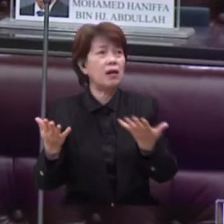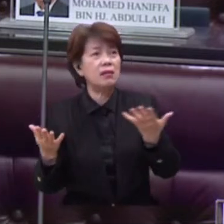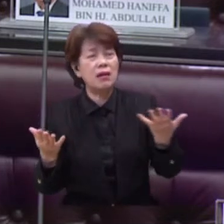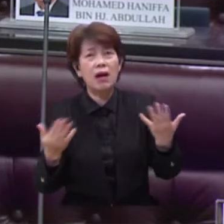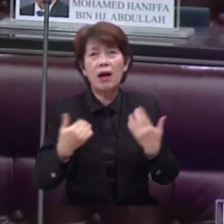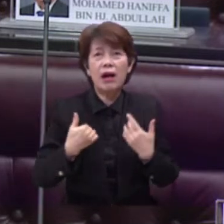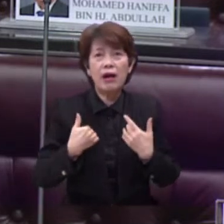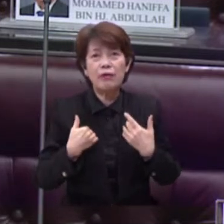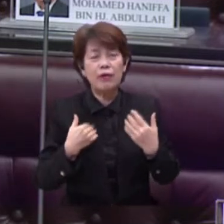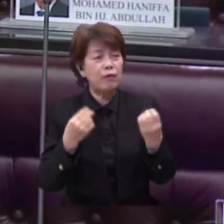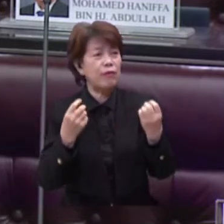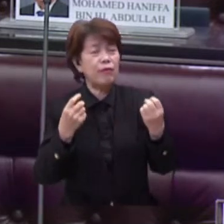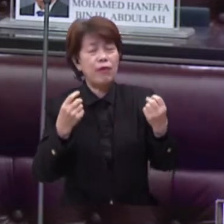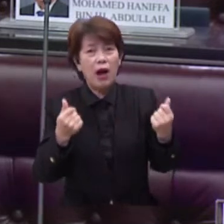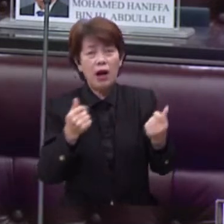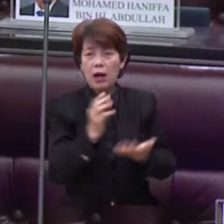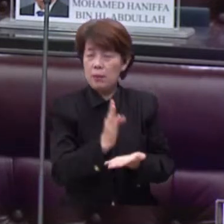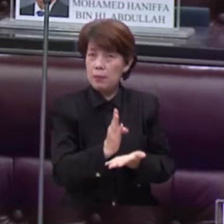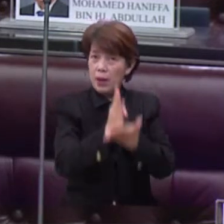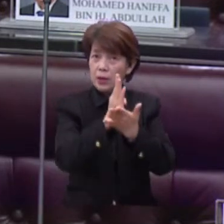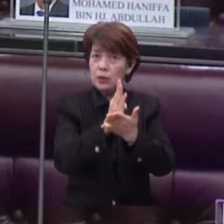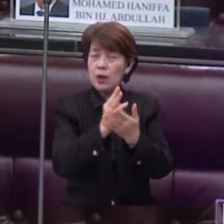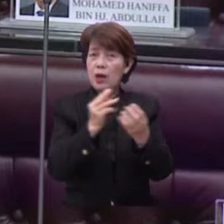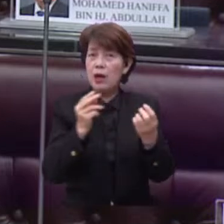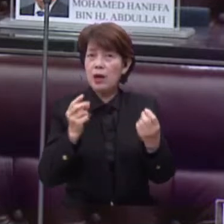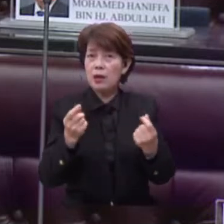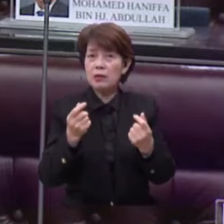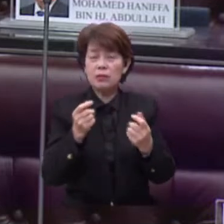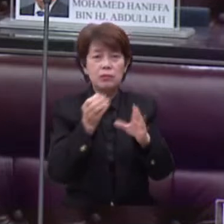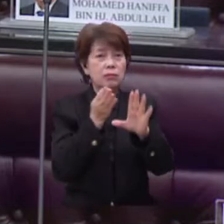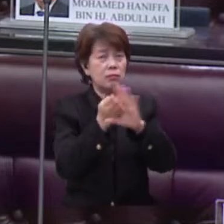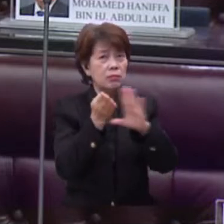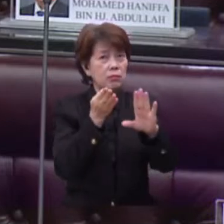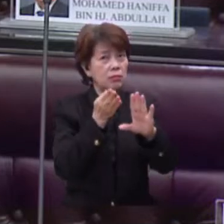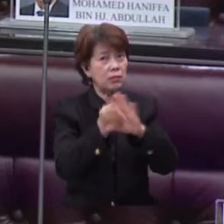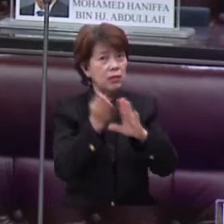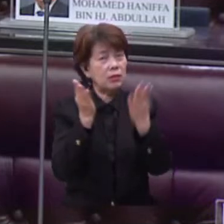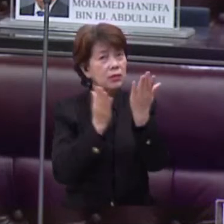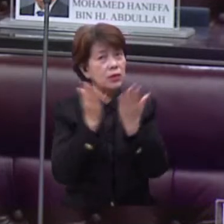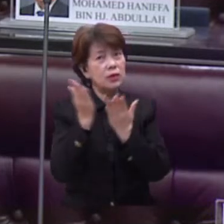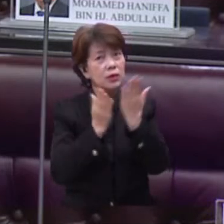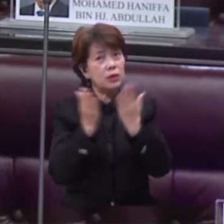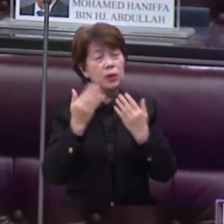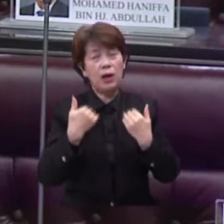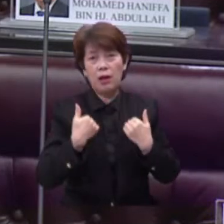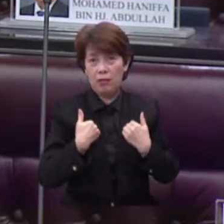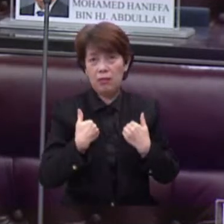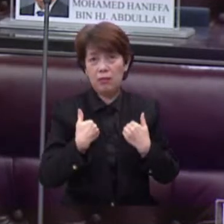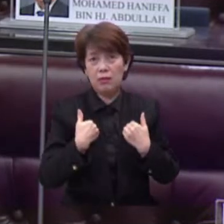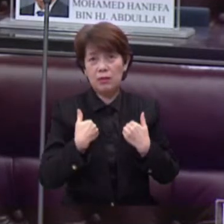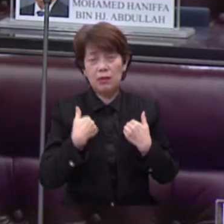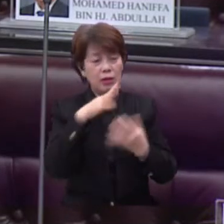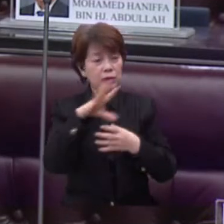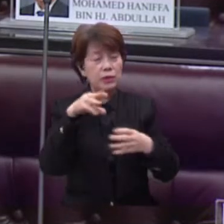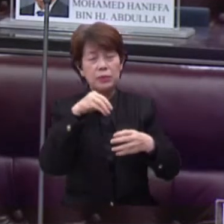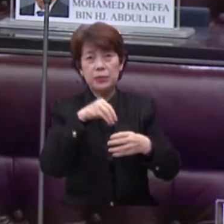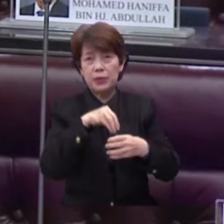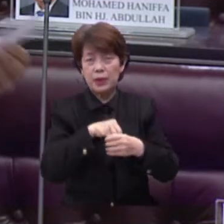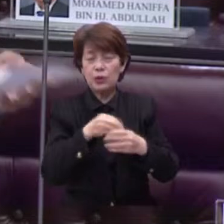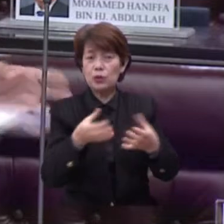akan segera diberikan bantuan Hikmat saya ketrik yang sewajarnya terhadap mereka yang terlibat dalam